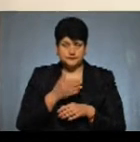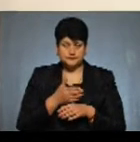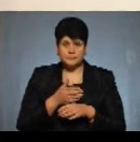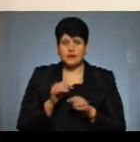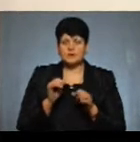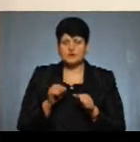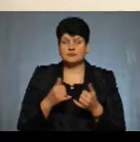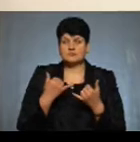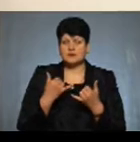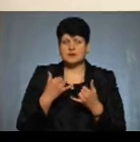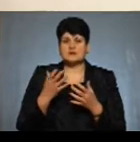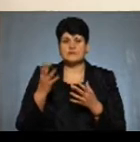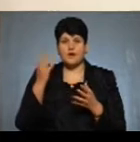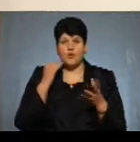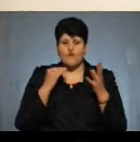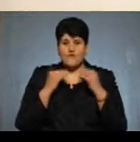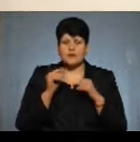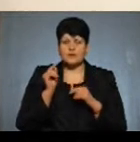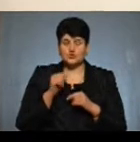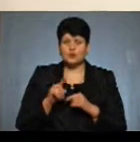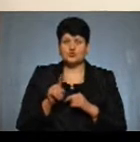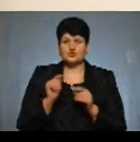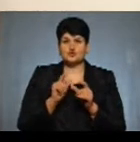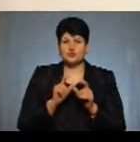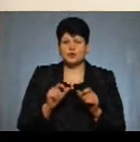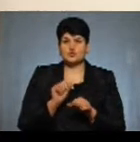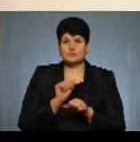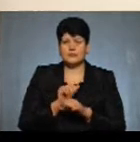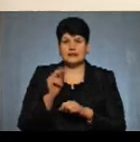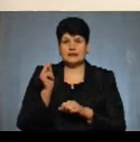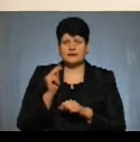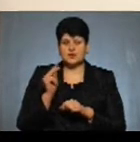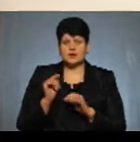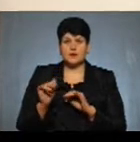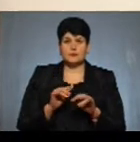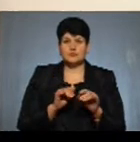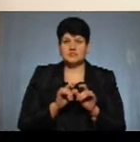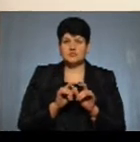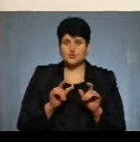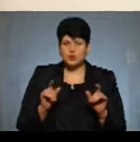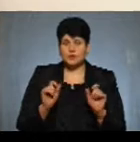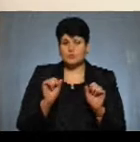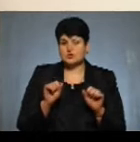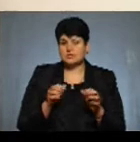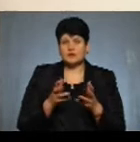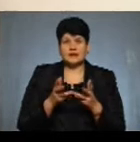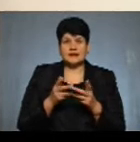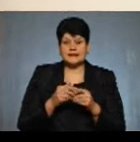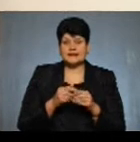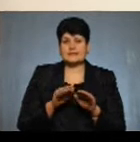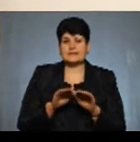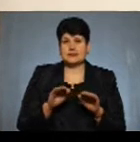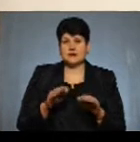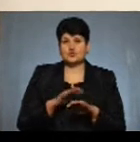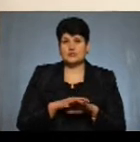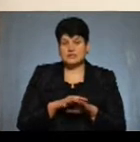Ну, можливо, зараз з врахуванням того, що школи призупинені навчання, процес в школах, відповідно, можливо, кількість